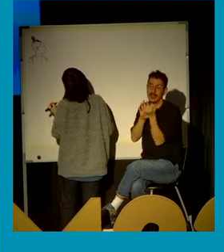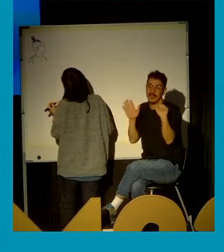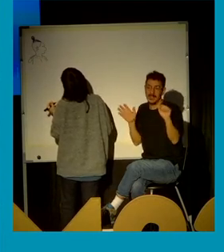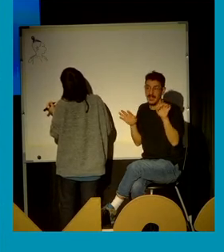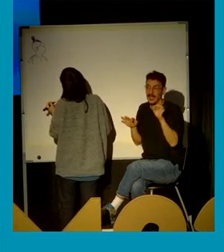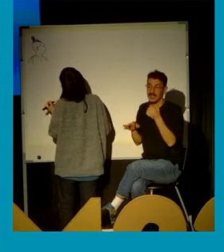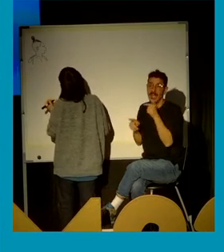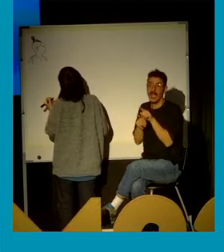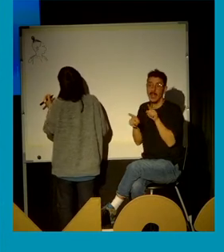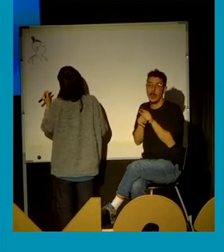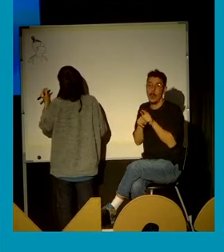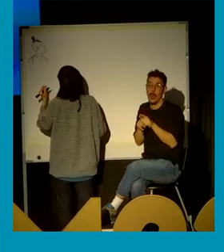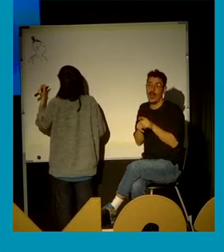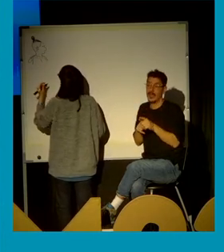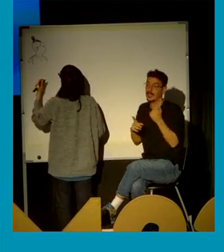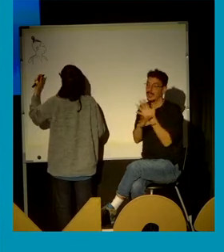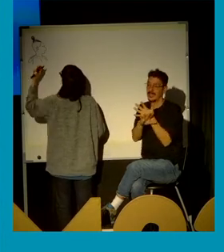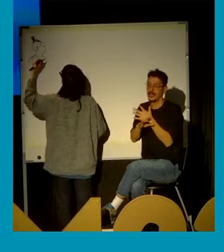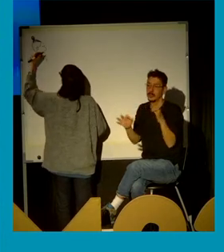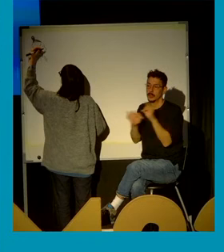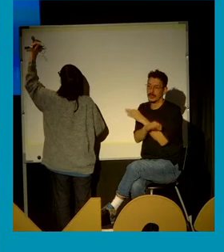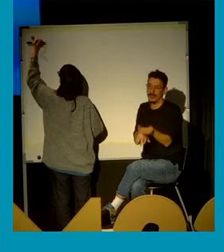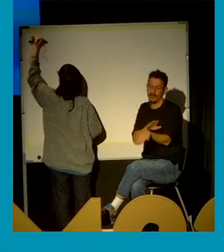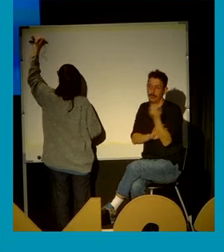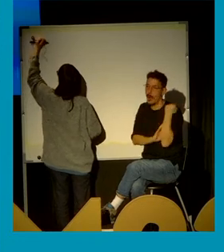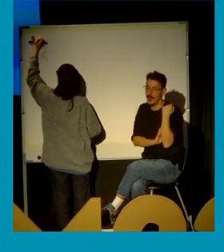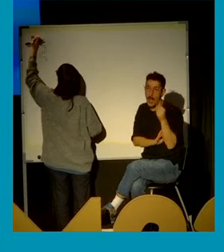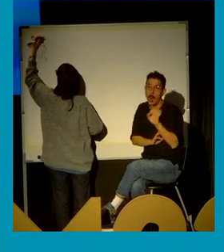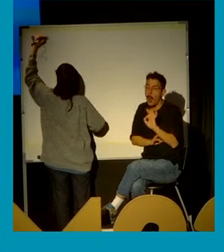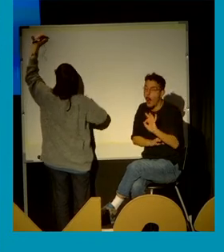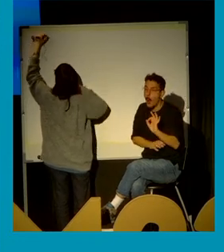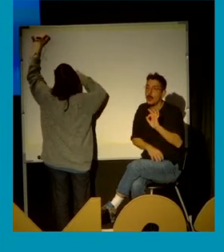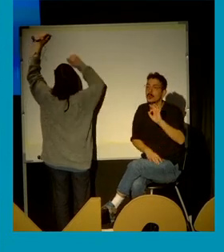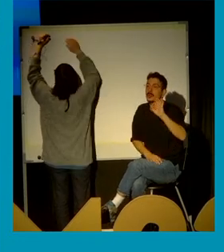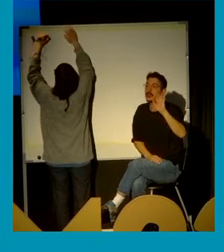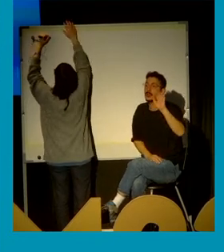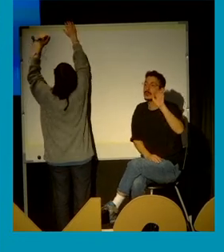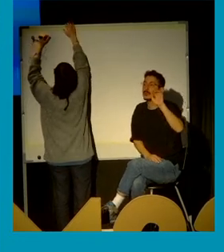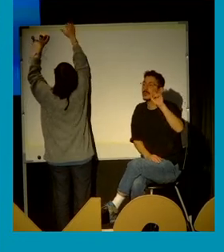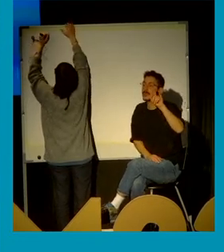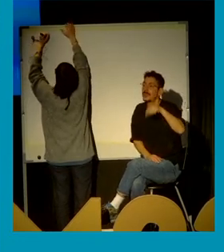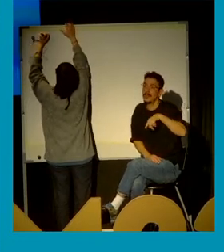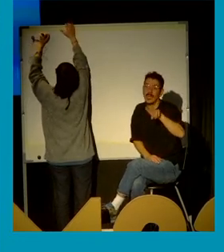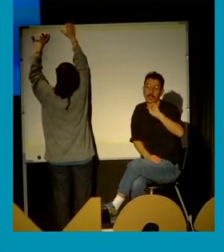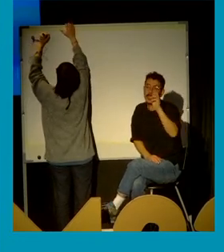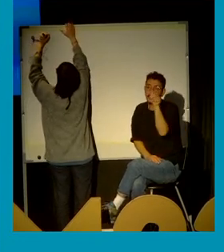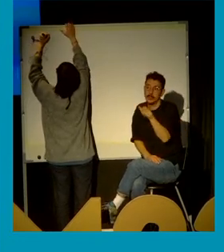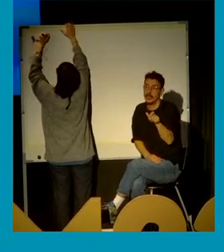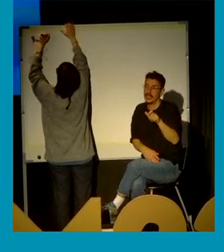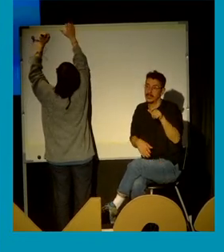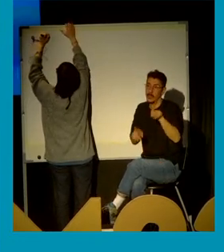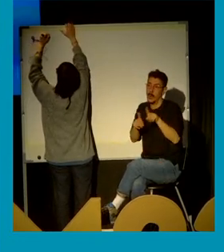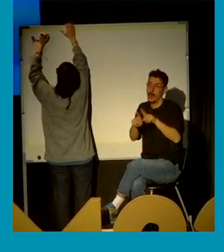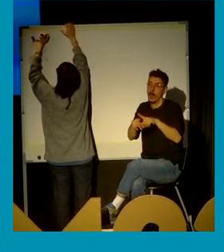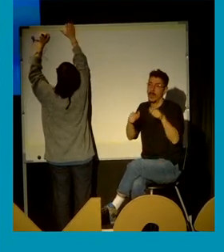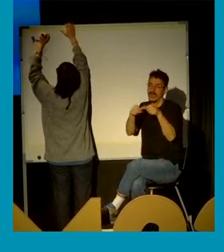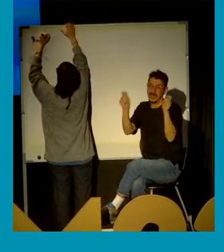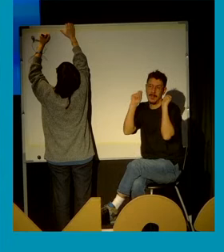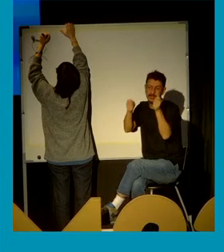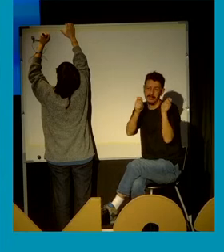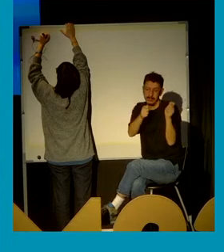tampoc criminalitzant les dones que esgresseixen en el treball sexual. Dit això,